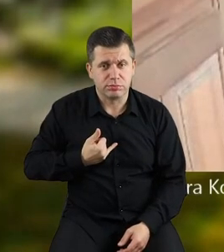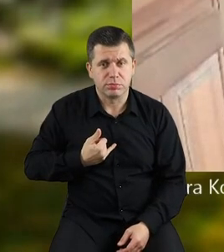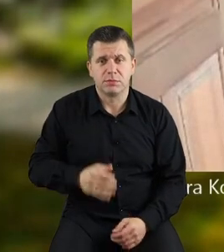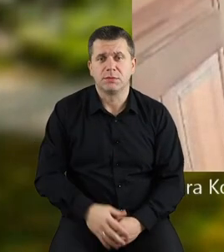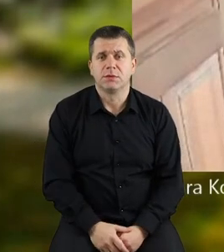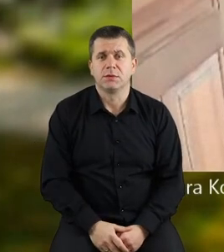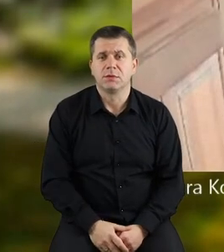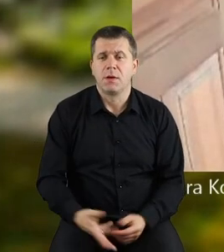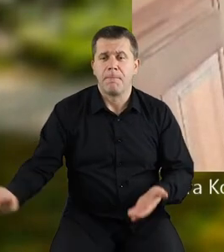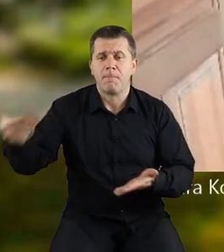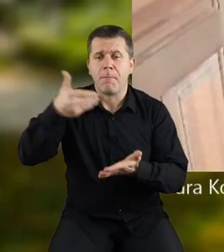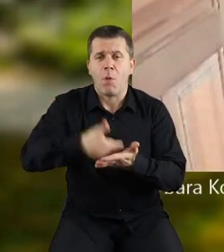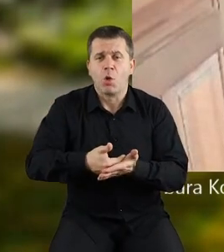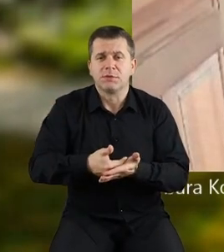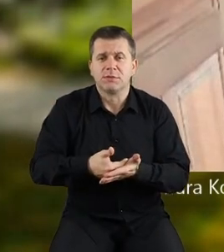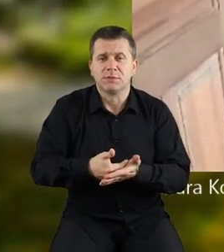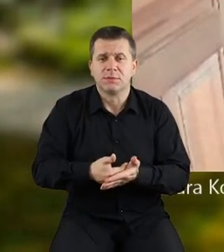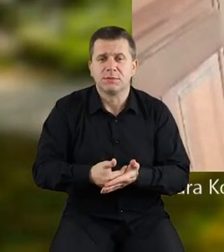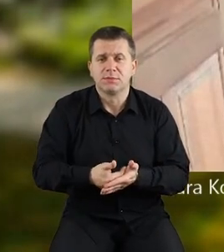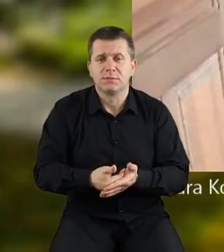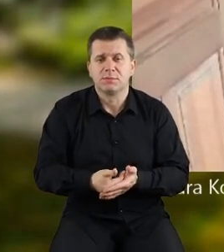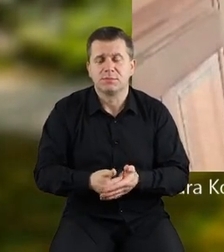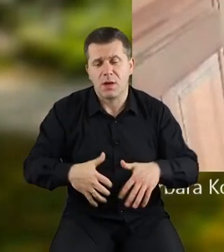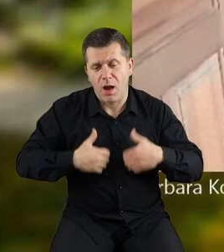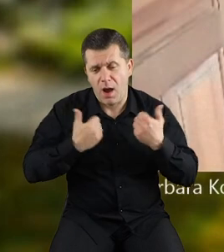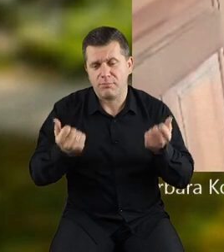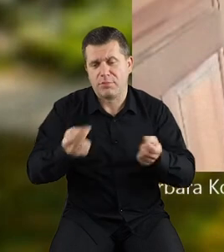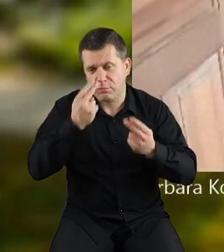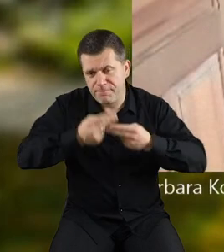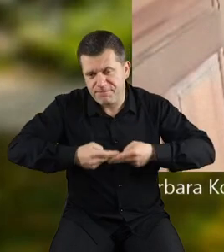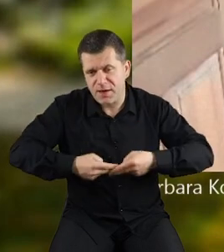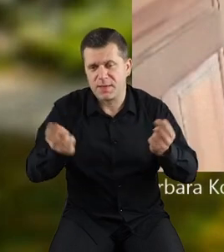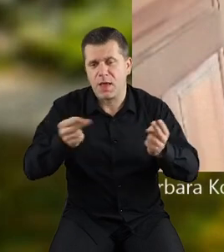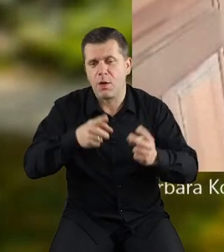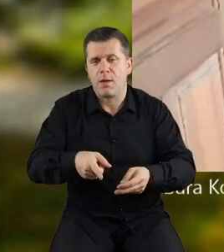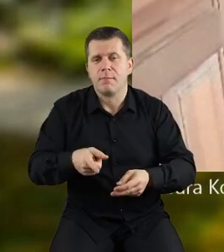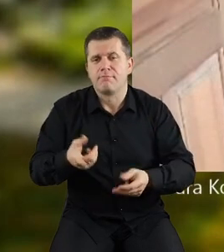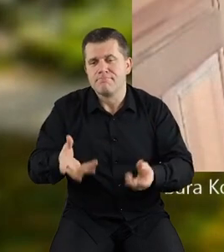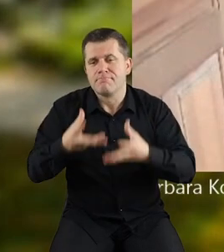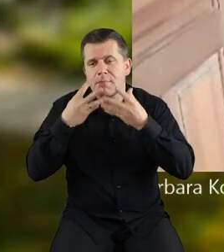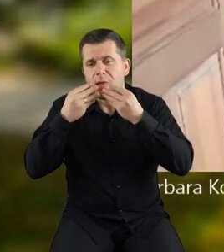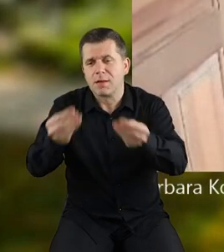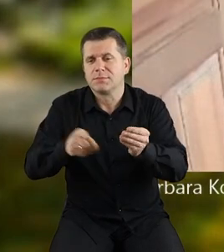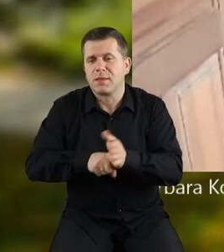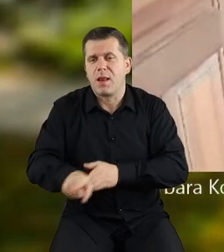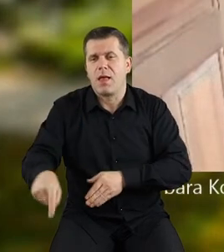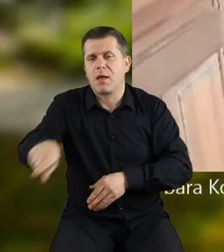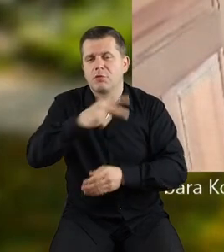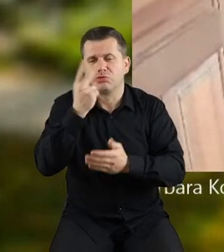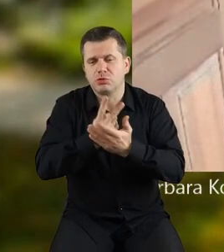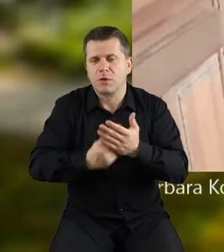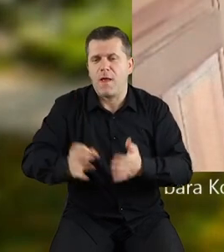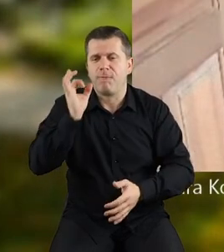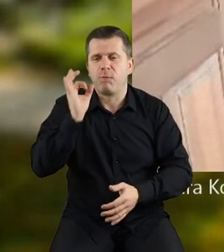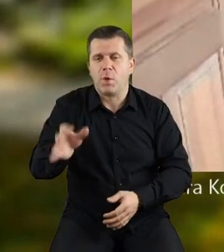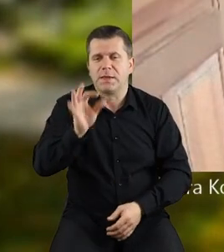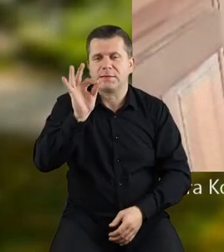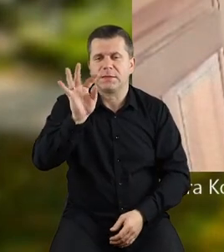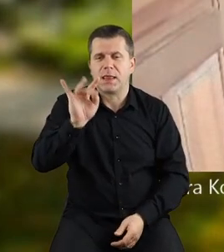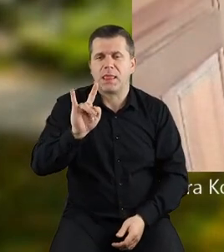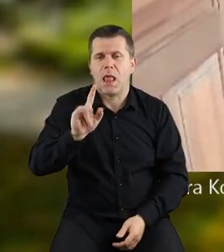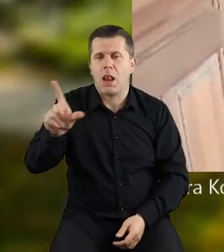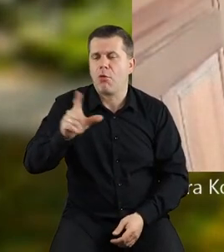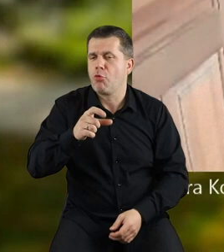mnie z propozycją, żeby wydać ją jako prezent dla czytelników Twojego